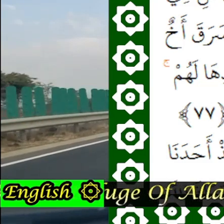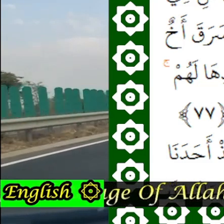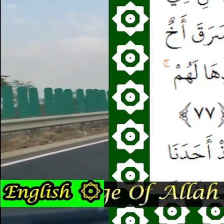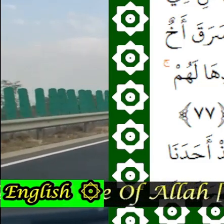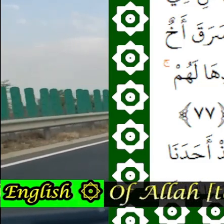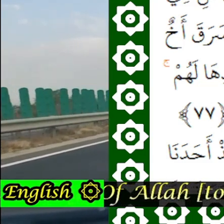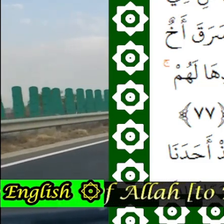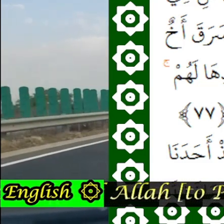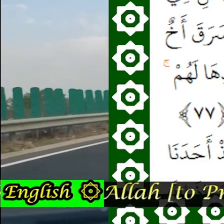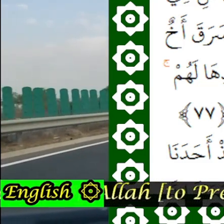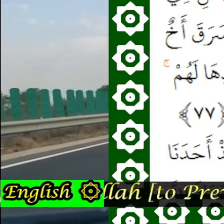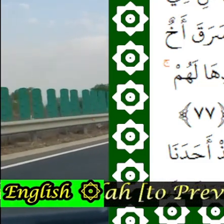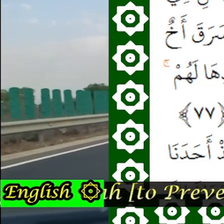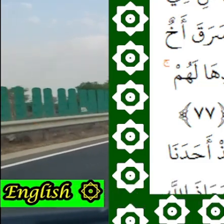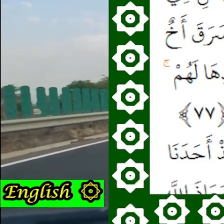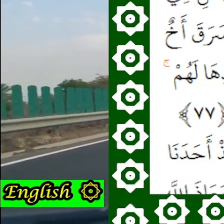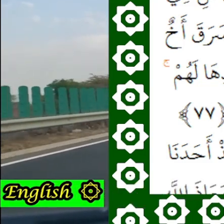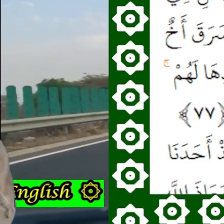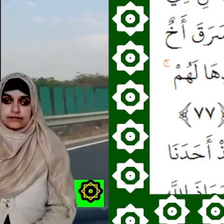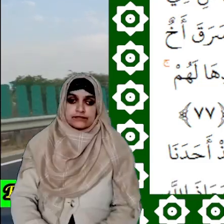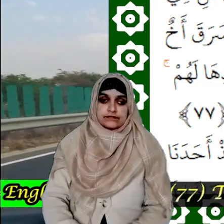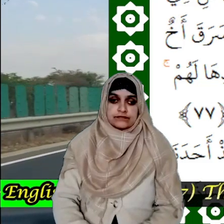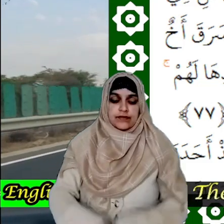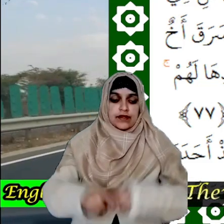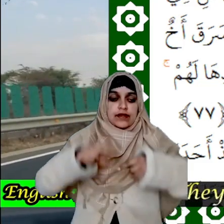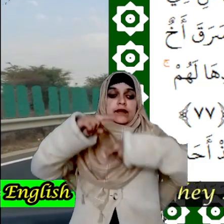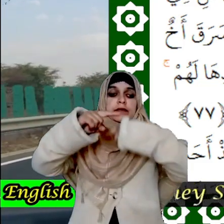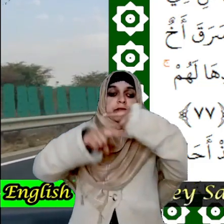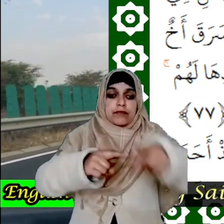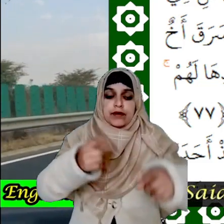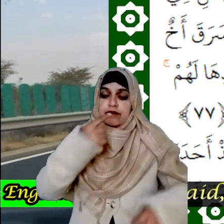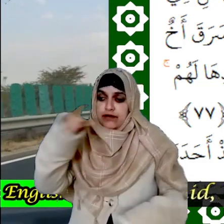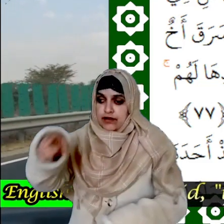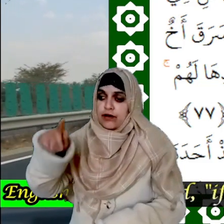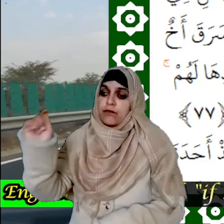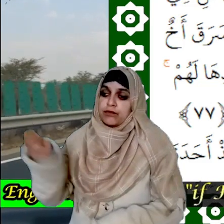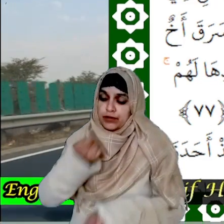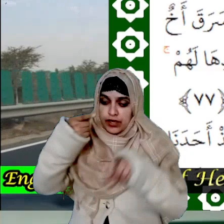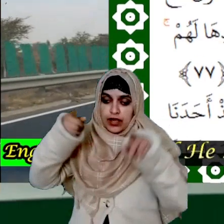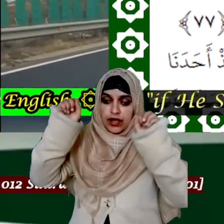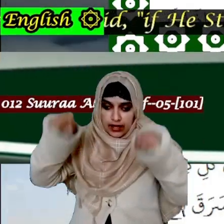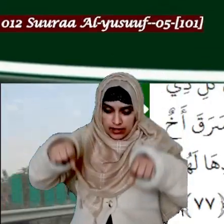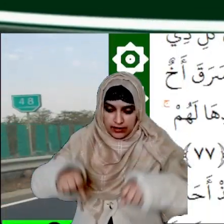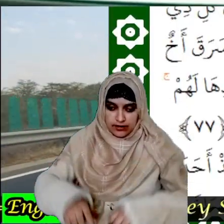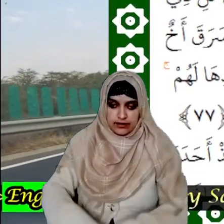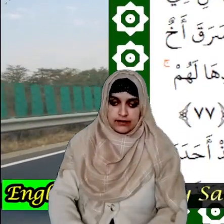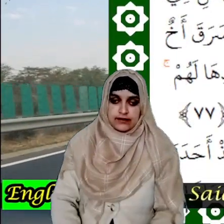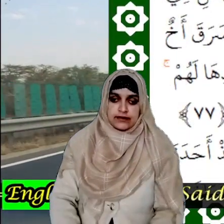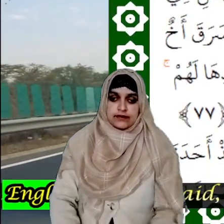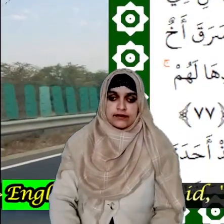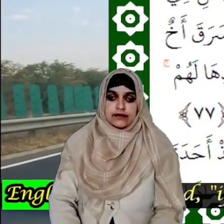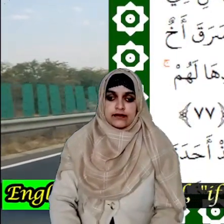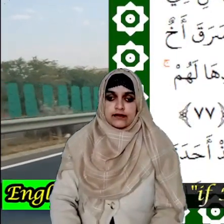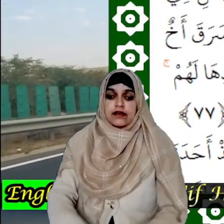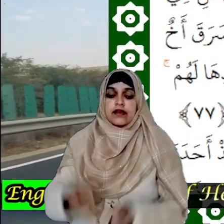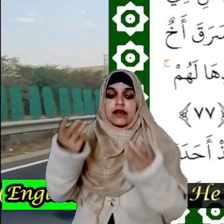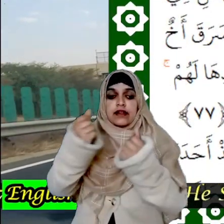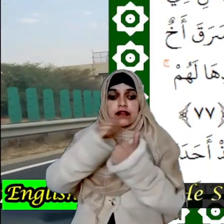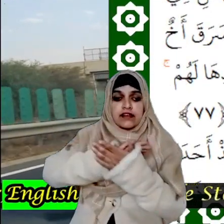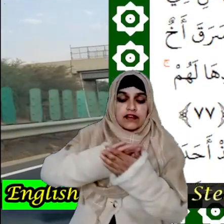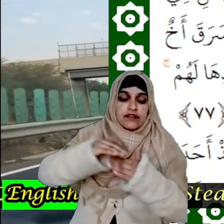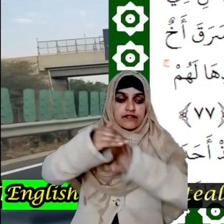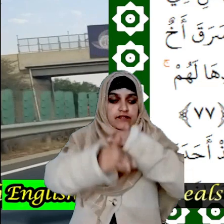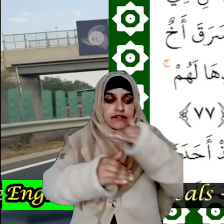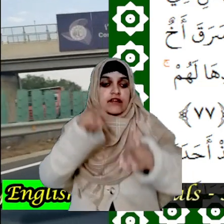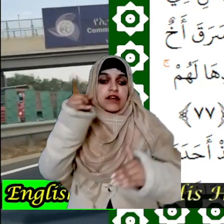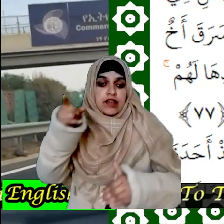فقد سرق أخ له من قبل فأسرها يوسف في نفسه